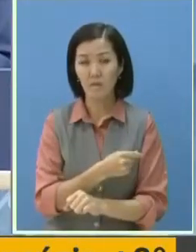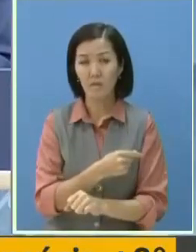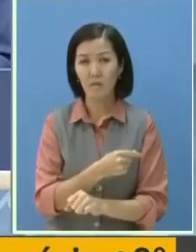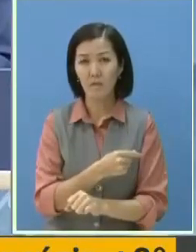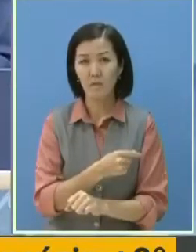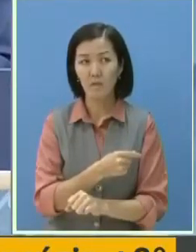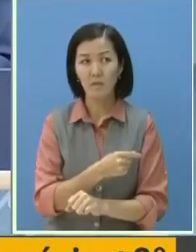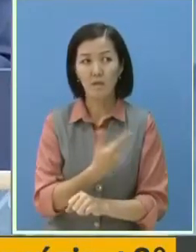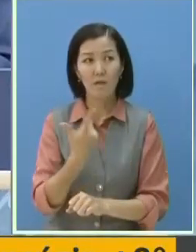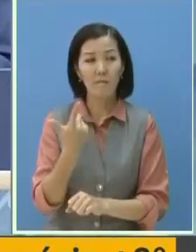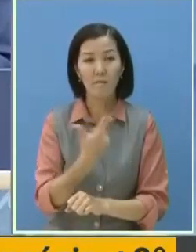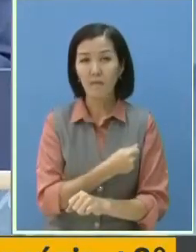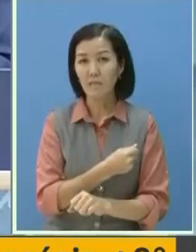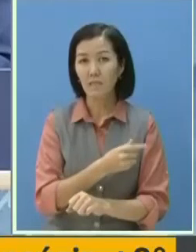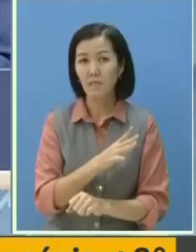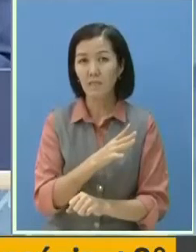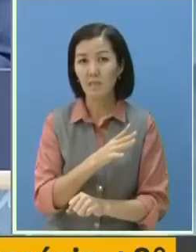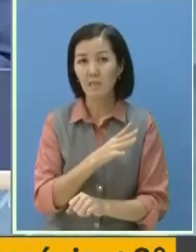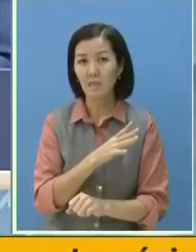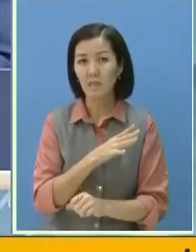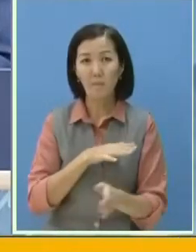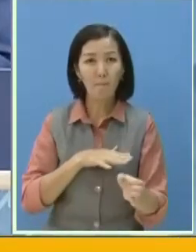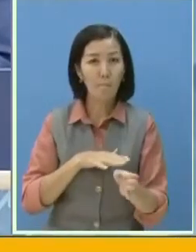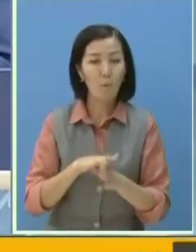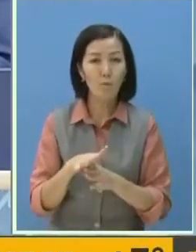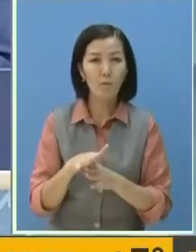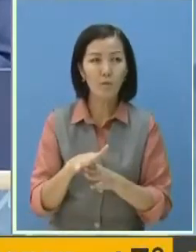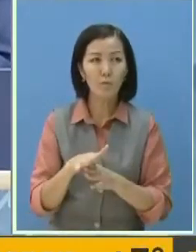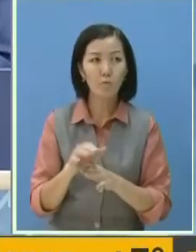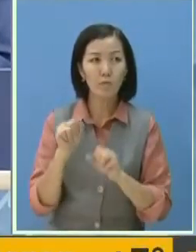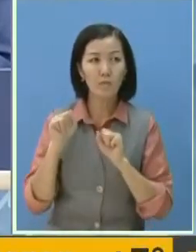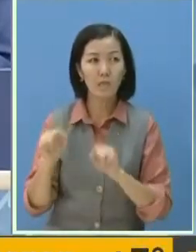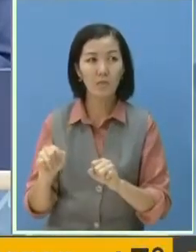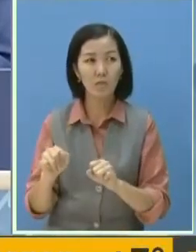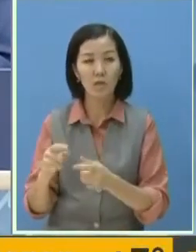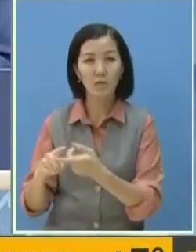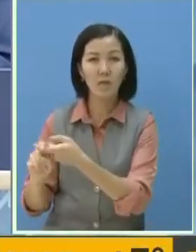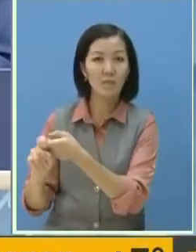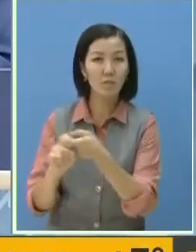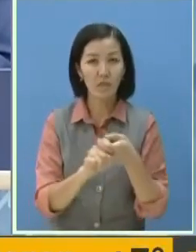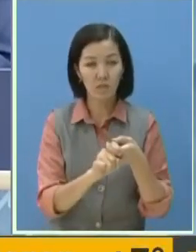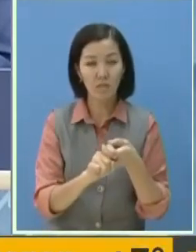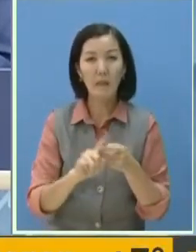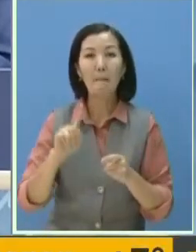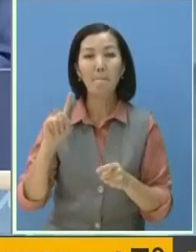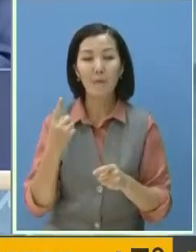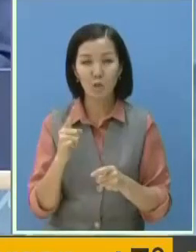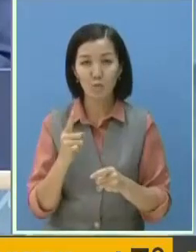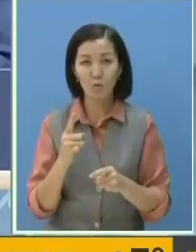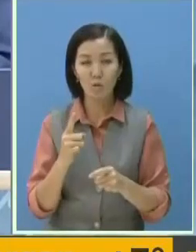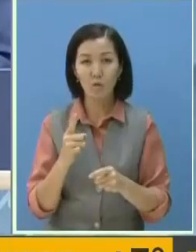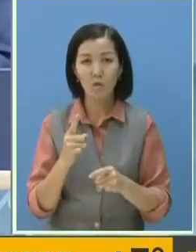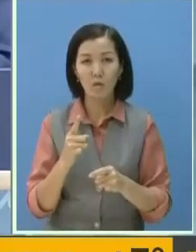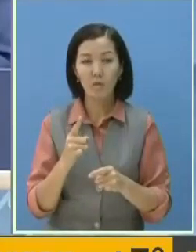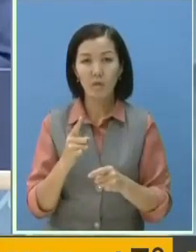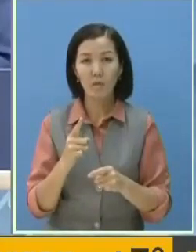Вакцины не защищают, вернее, не полностью защищают от заражения. Почему? Потому что